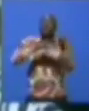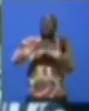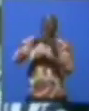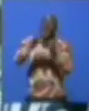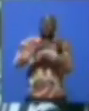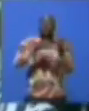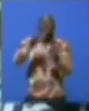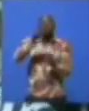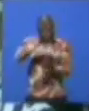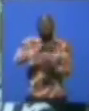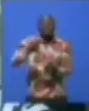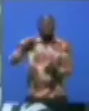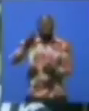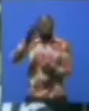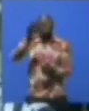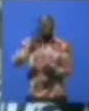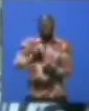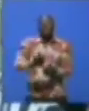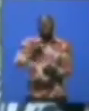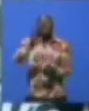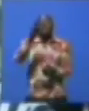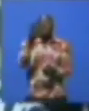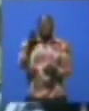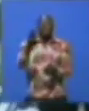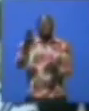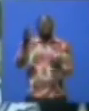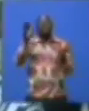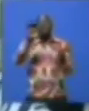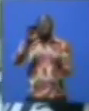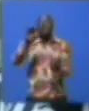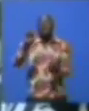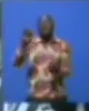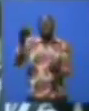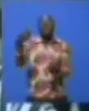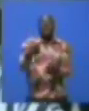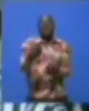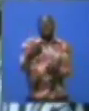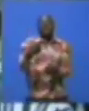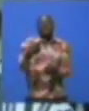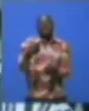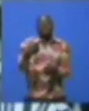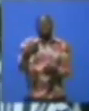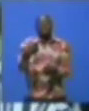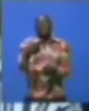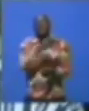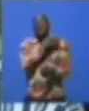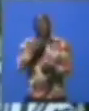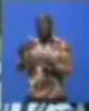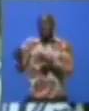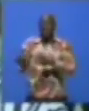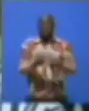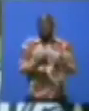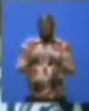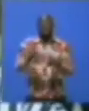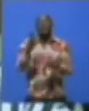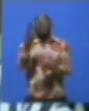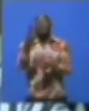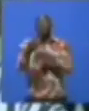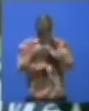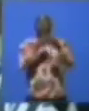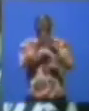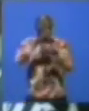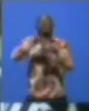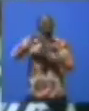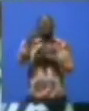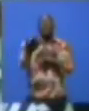394 nouveaux CEG, mais les deux premières classes par CEG. Et faire en sorte que 2 ans après, les deux